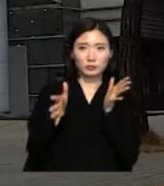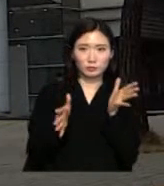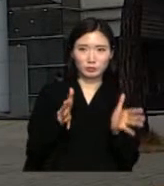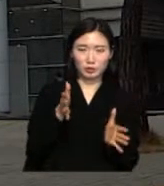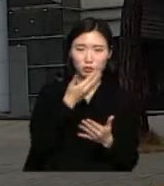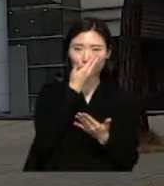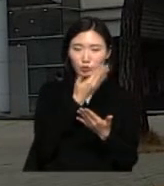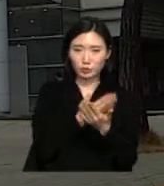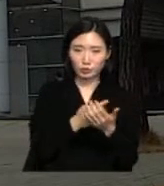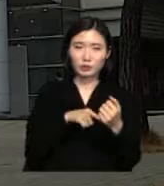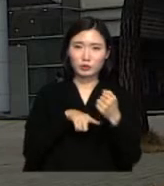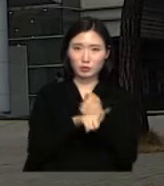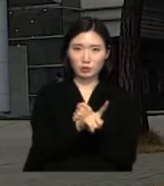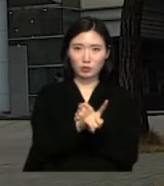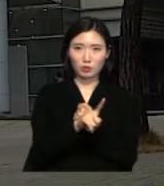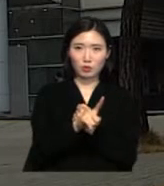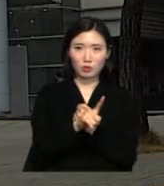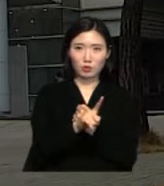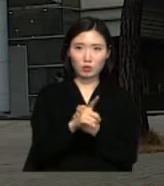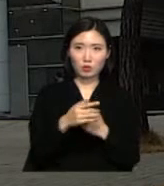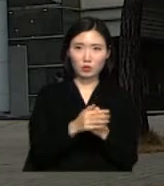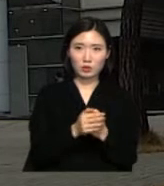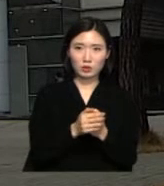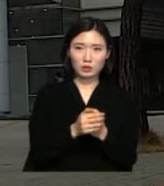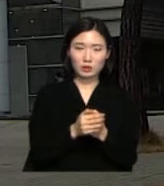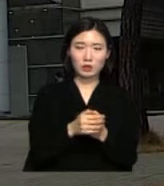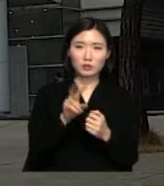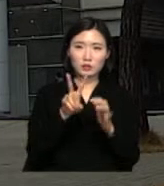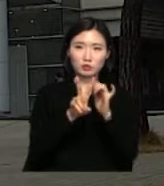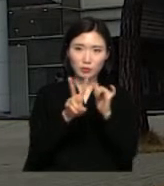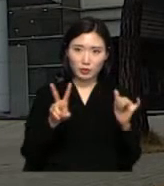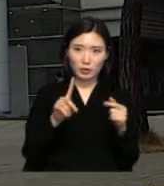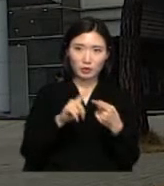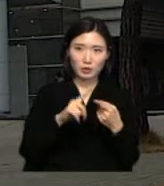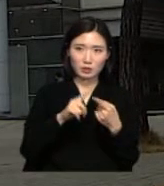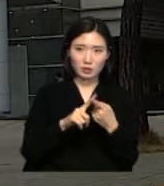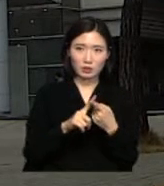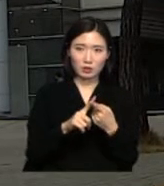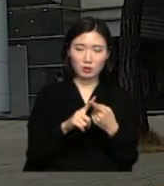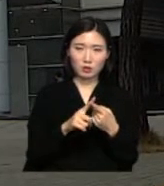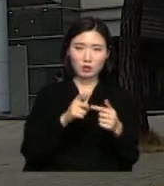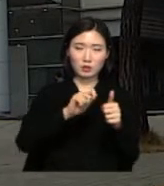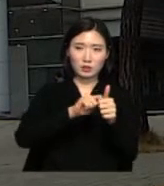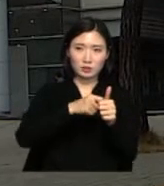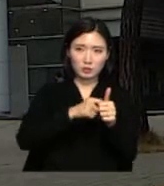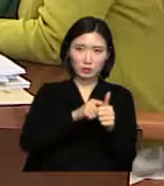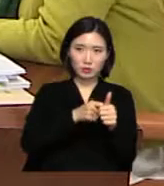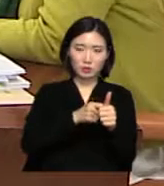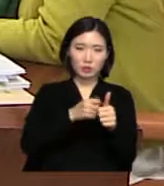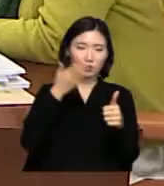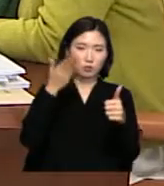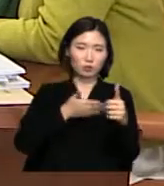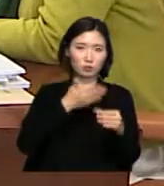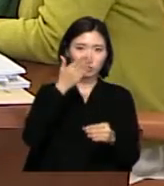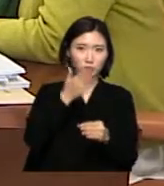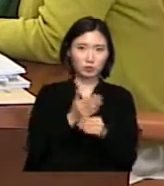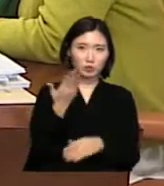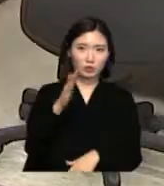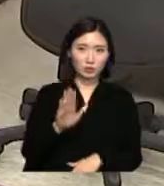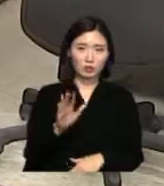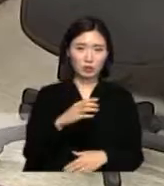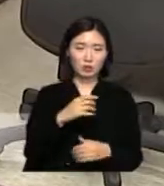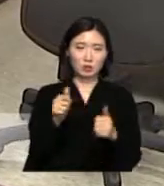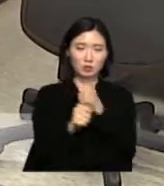주된 이유였다며 과실이 중한 직원 2명에 대해서 경징계 이상의 징계를 요구했습니다. 하지만